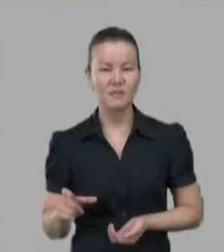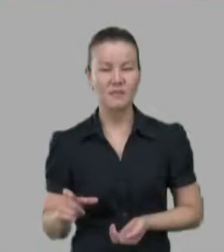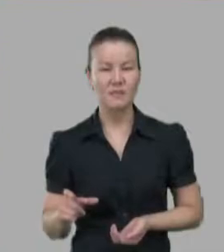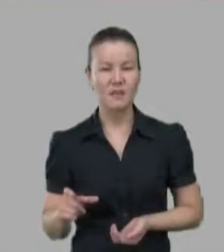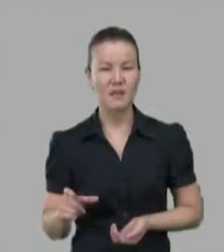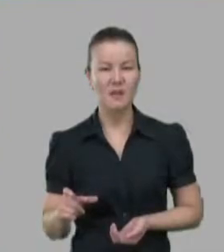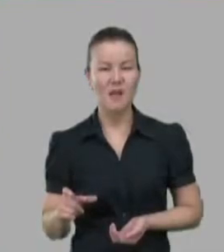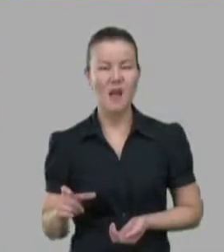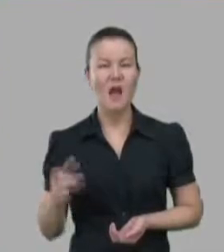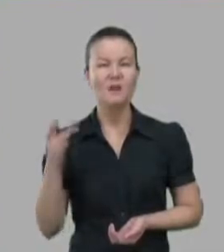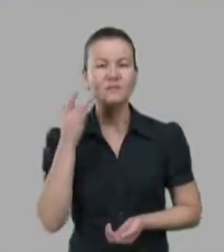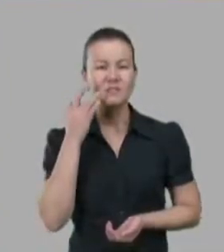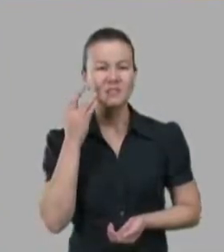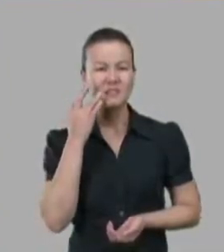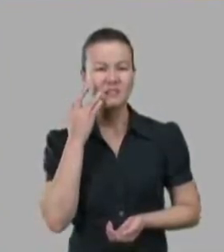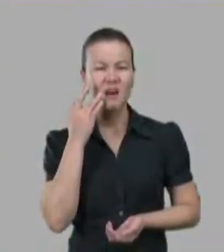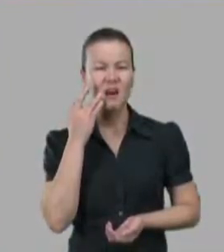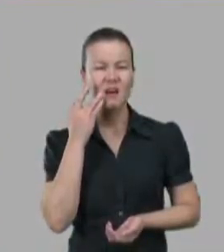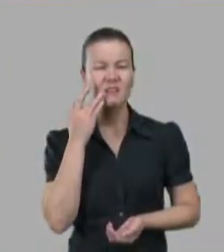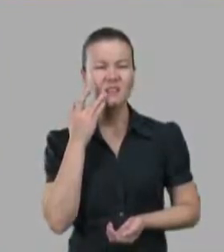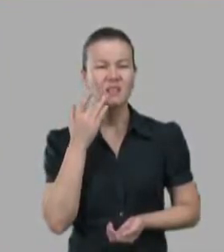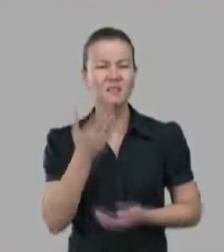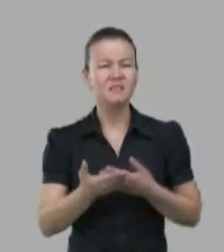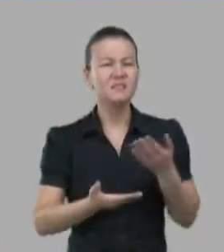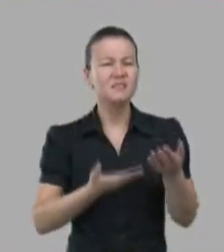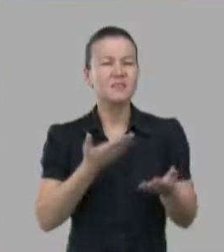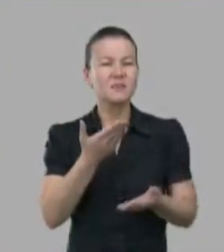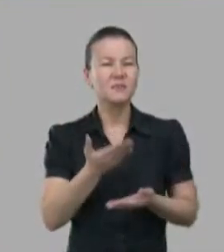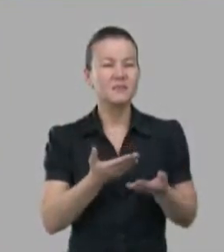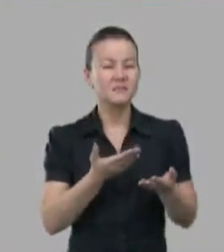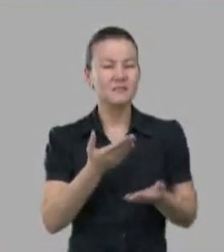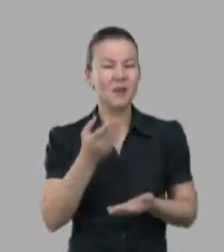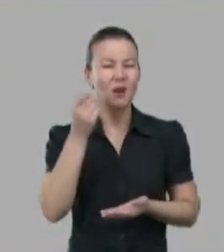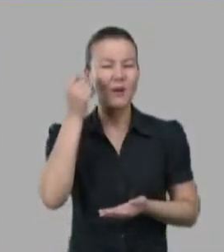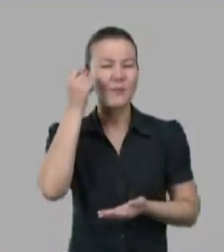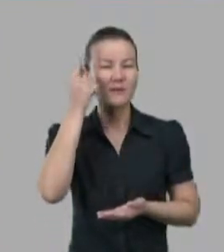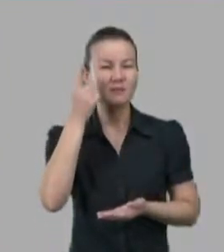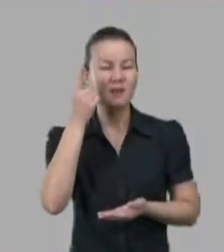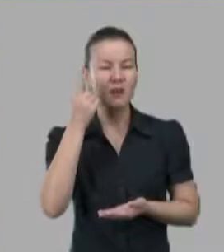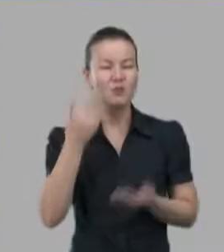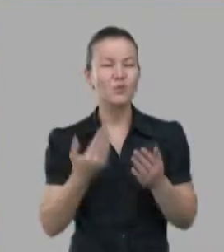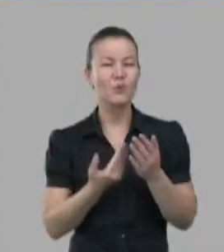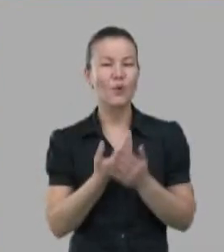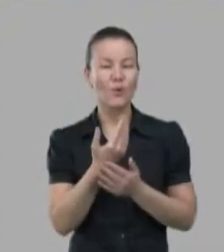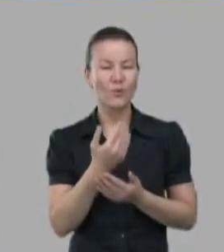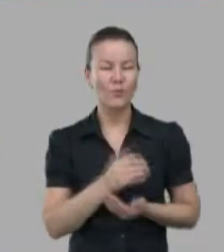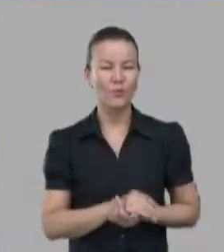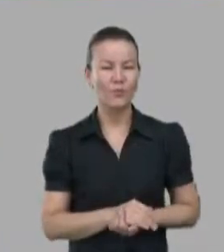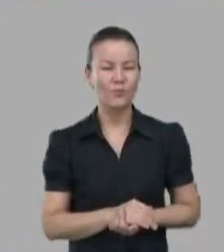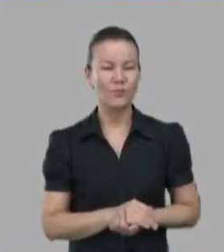Человек всегда стремился к познанию нового.